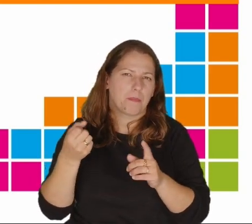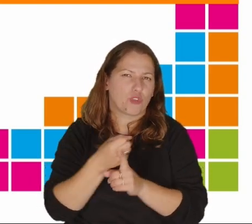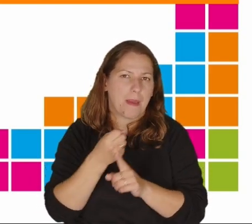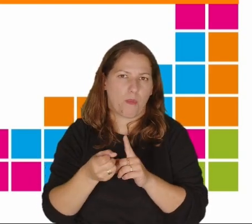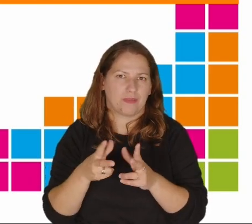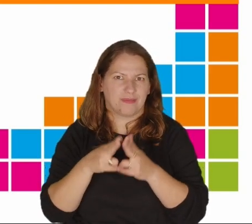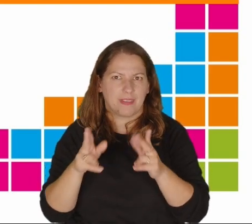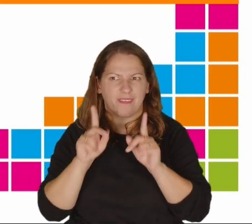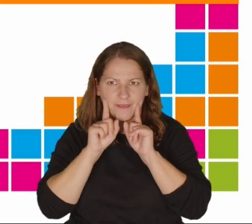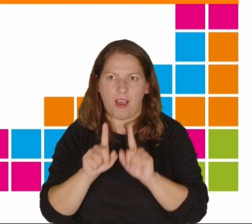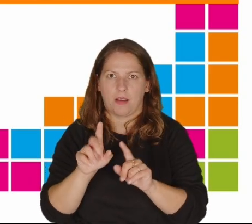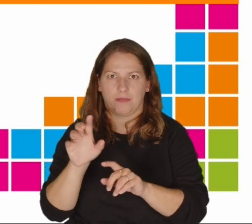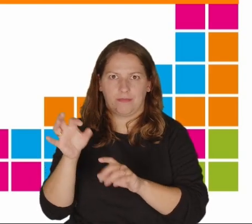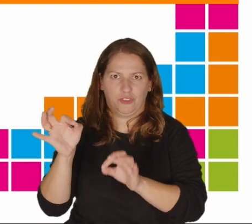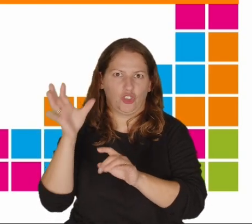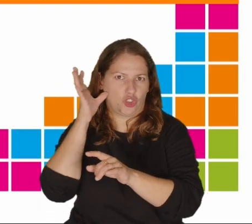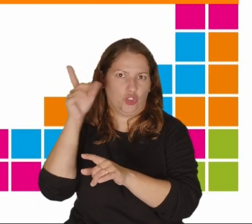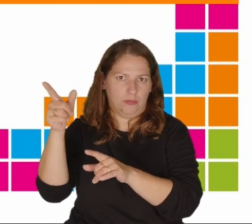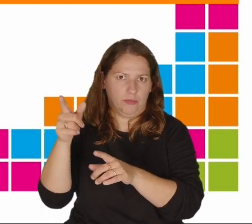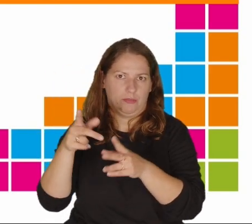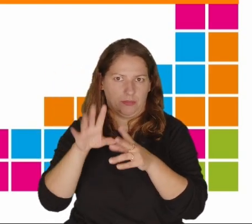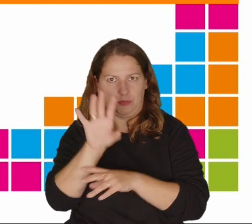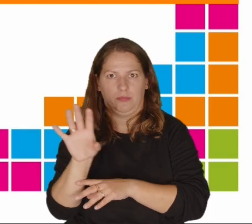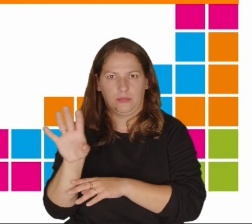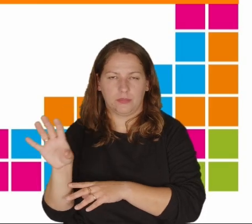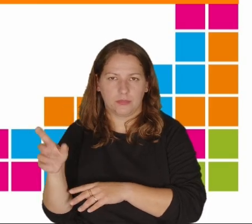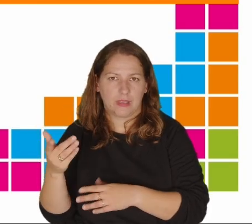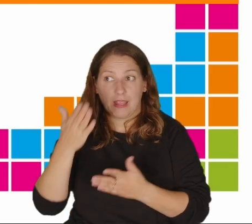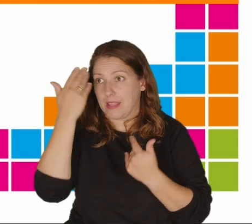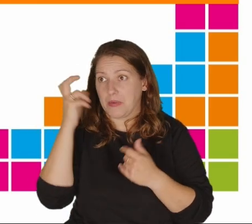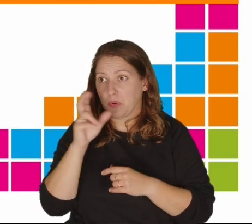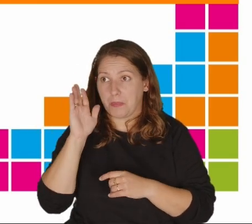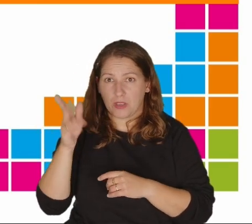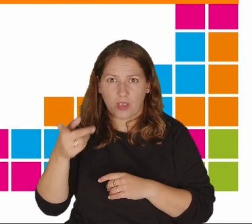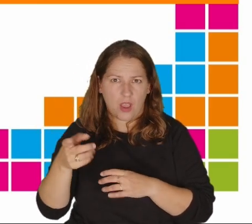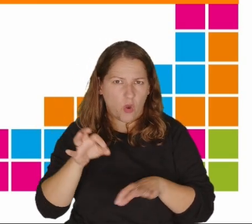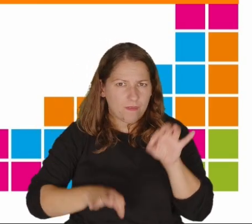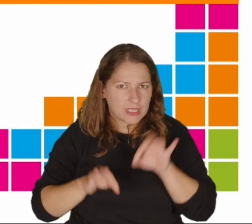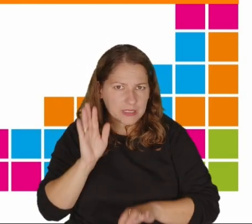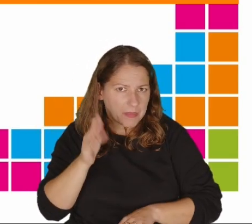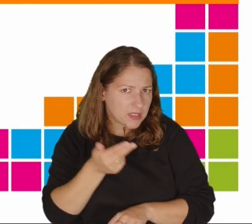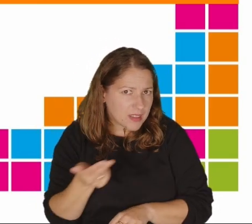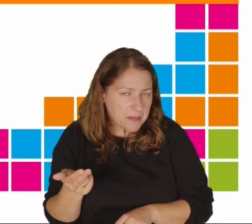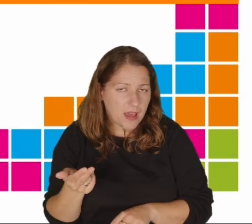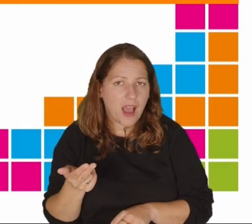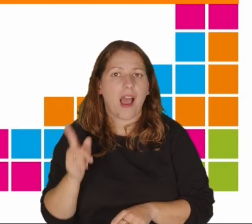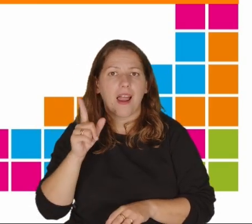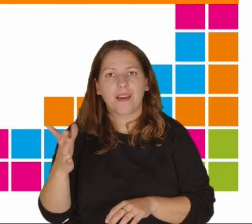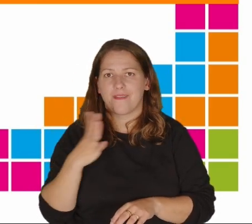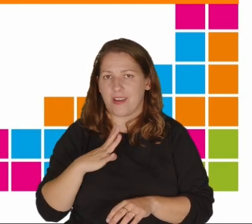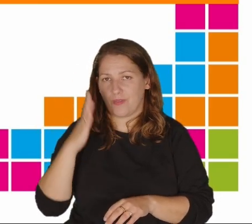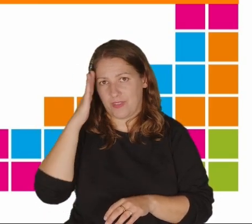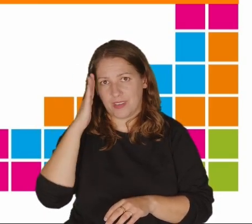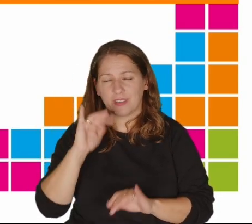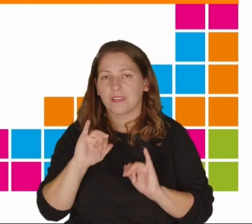czasie rzeczywistym. Właśnie, to nie wiem, czy będziecie Państwo to mieli na konferencji, ale warto wiedzieć,